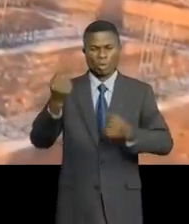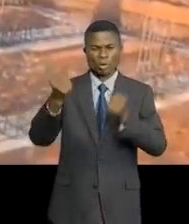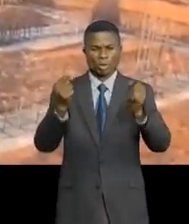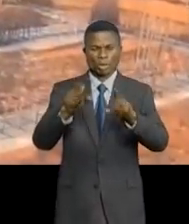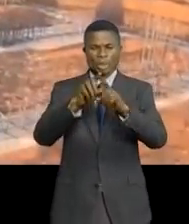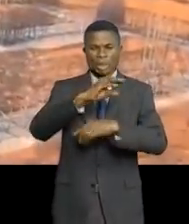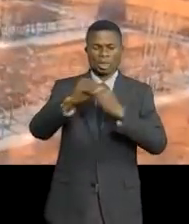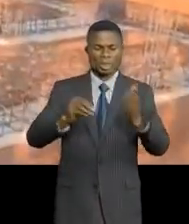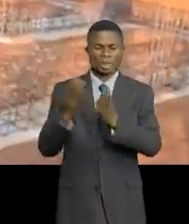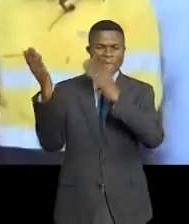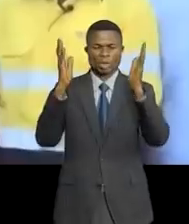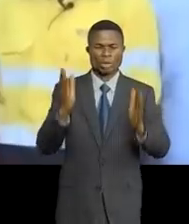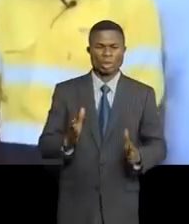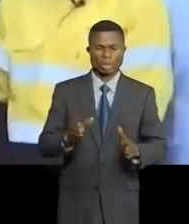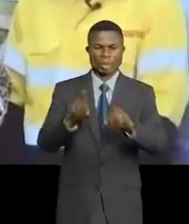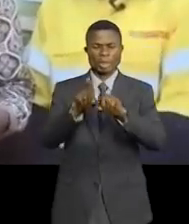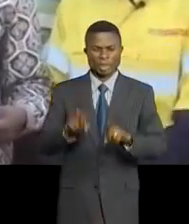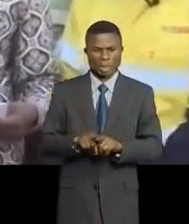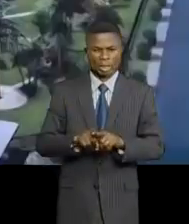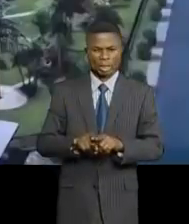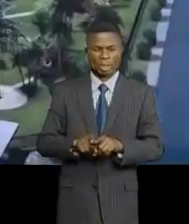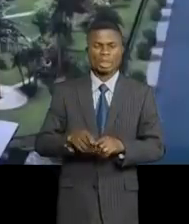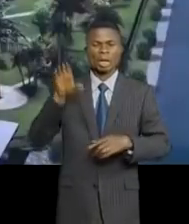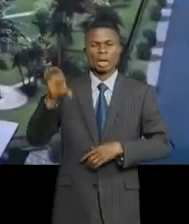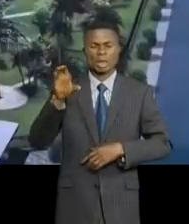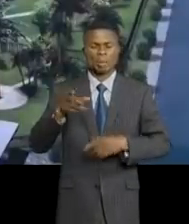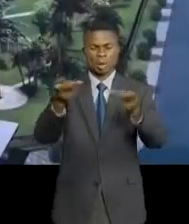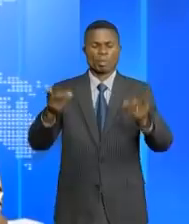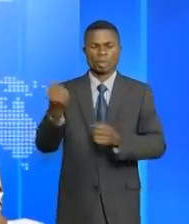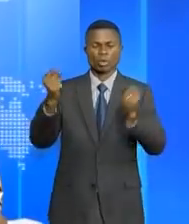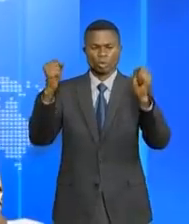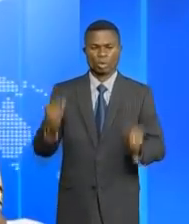centre commercial, un port sec, une banque et un parking.